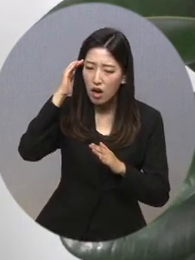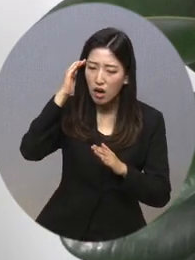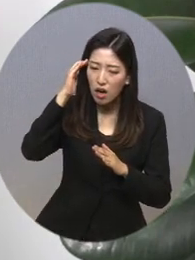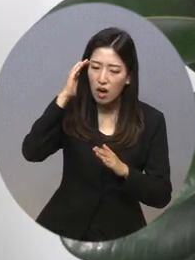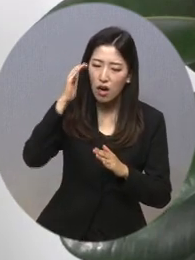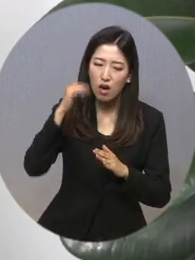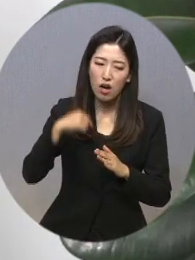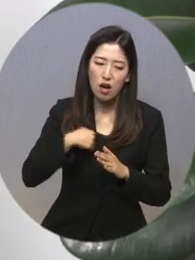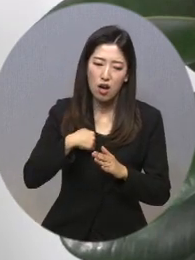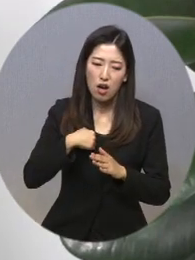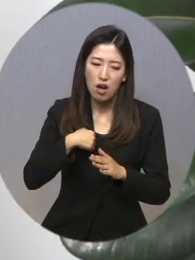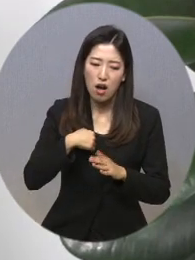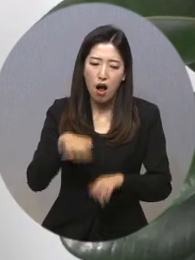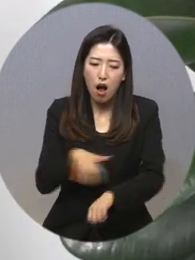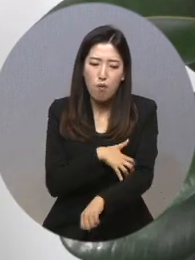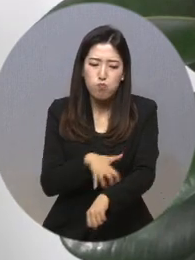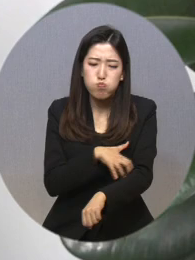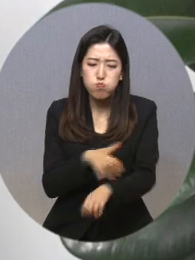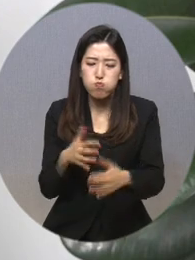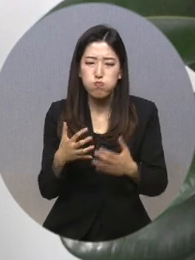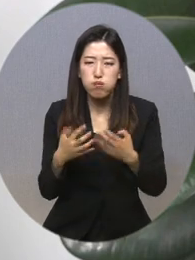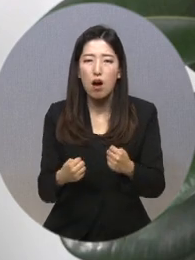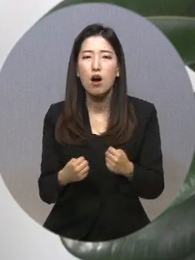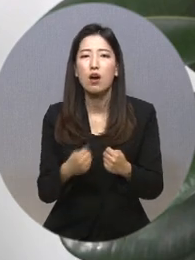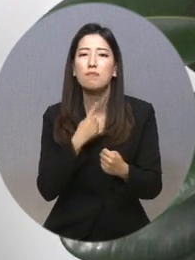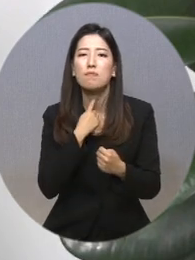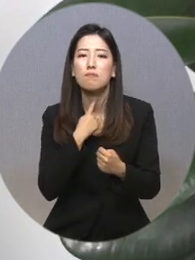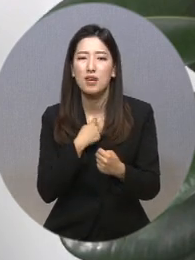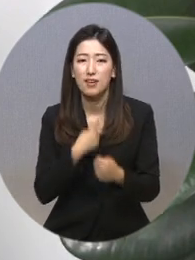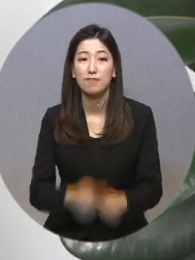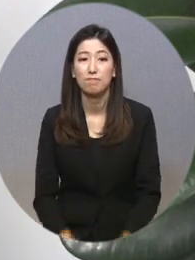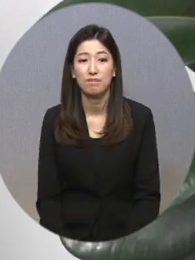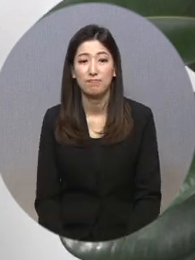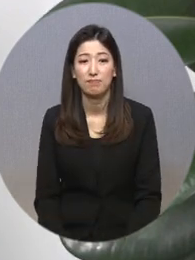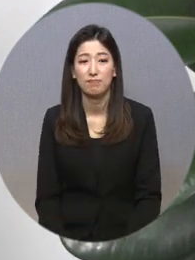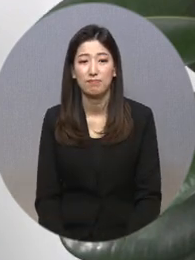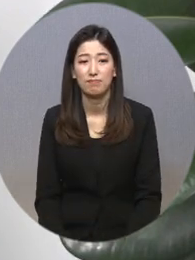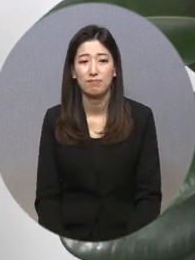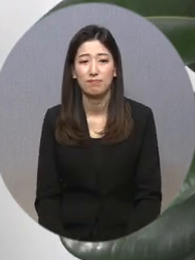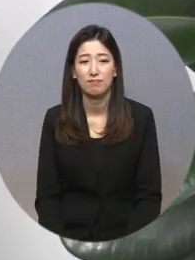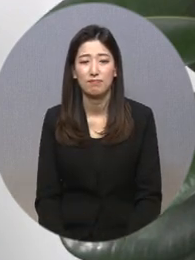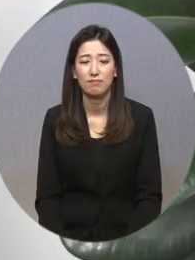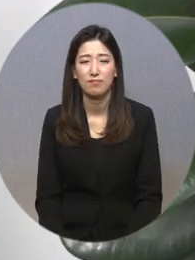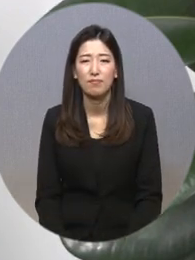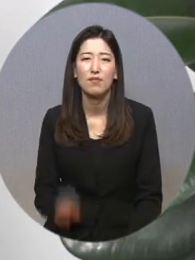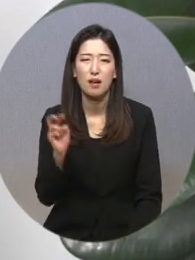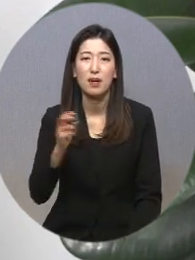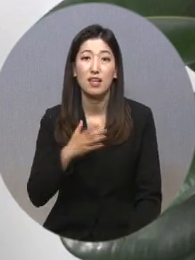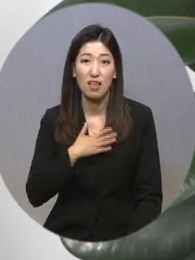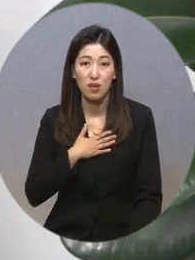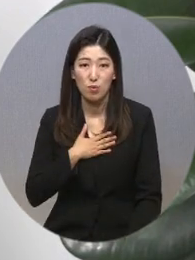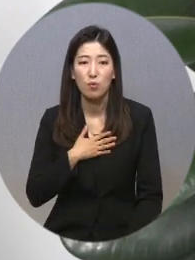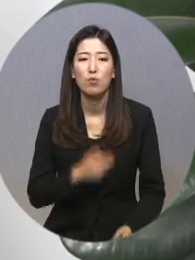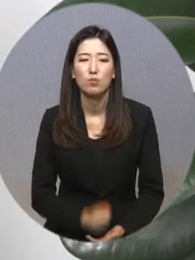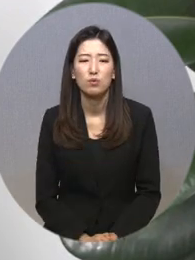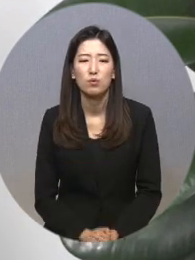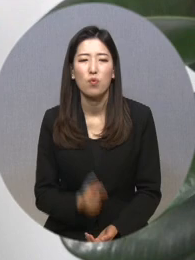들을 수 있었습니다. 네. 아마도 저 또한 피상적으로 봤더라고 하면